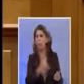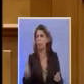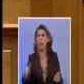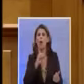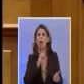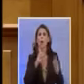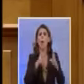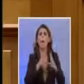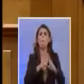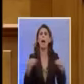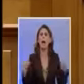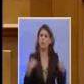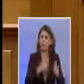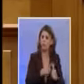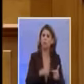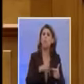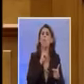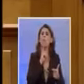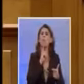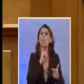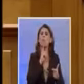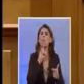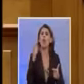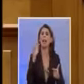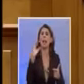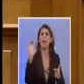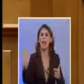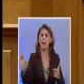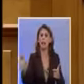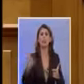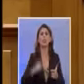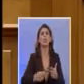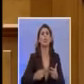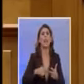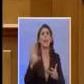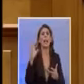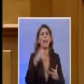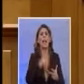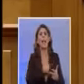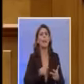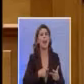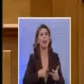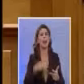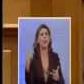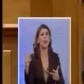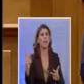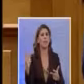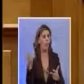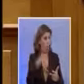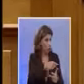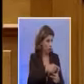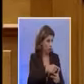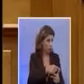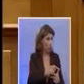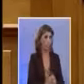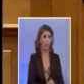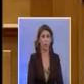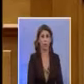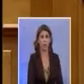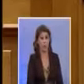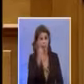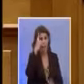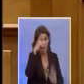κανάλι Μέγκα, στο κανάλι Έψιλον και στο κανάλι του κυρίου Καρατζαφέρη. Μόλις εξέπεσε ενός εκ των